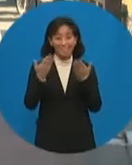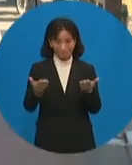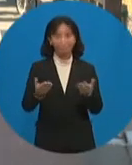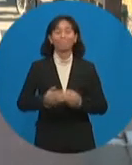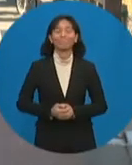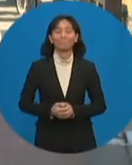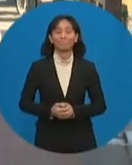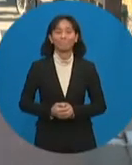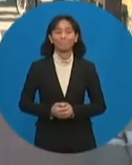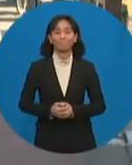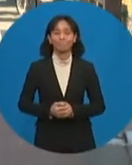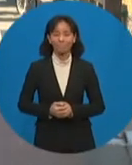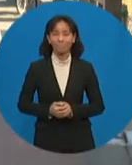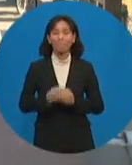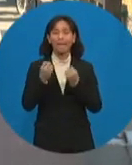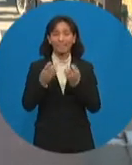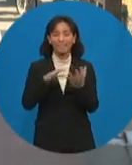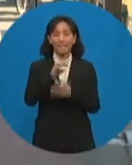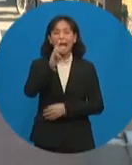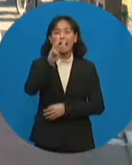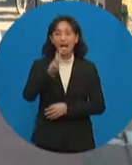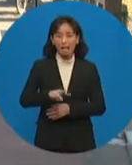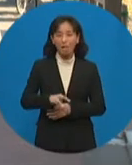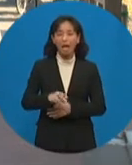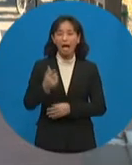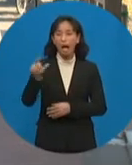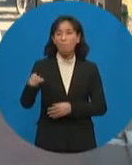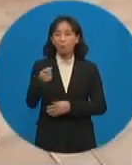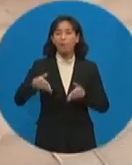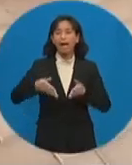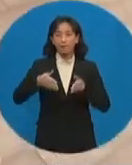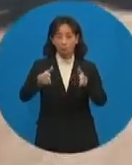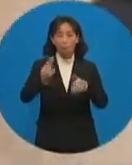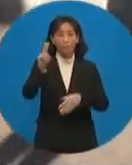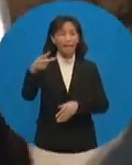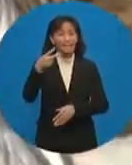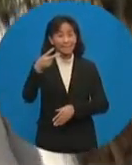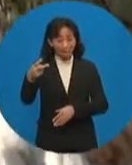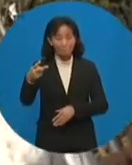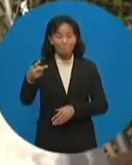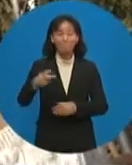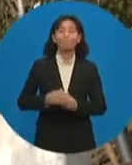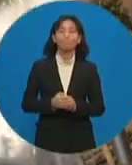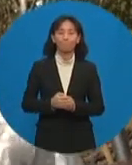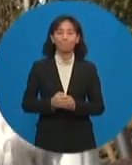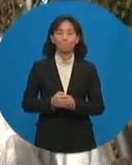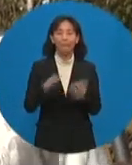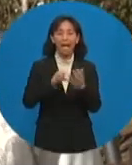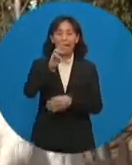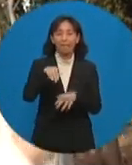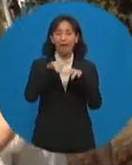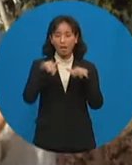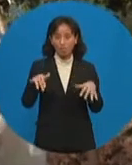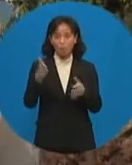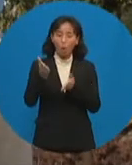やってきました、新荒川もんじゃ堂第2弾。荒川流のおもてなしをテーマにお送りするこのシ